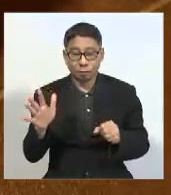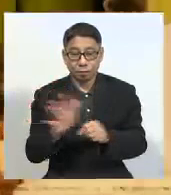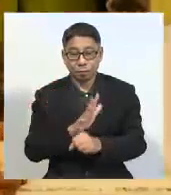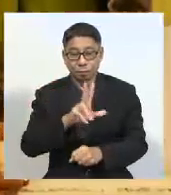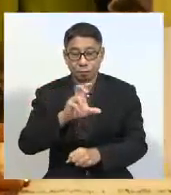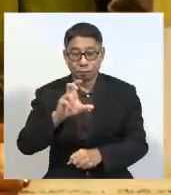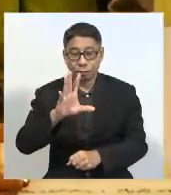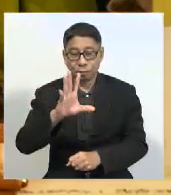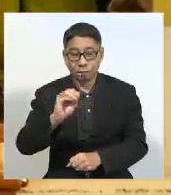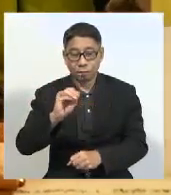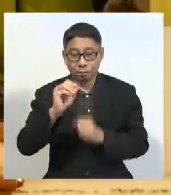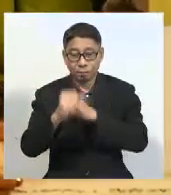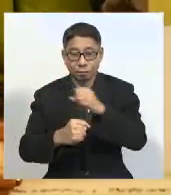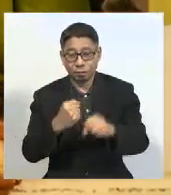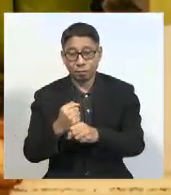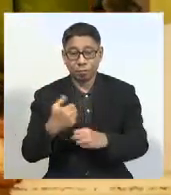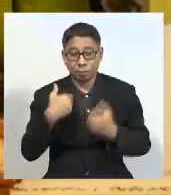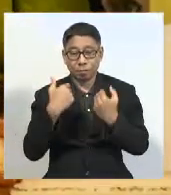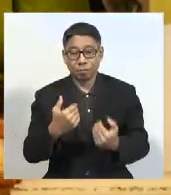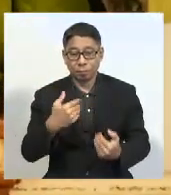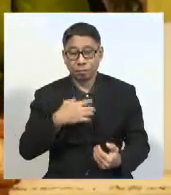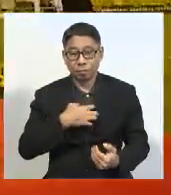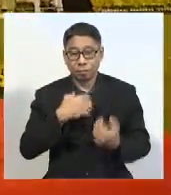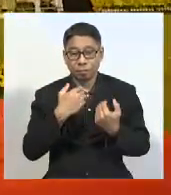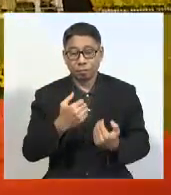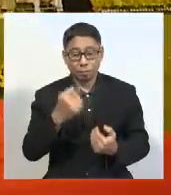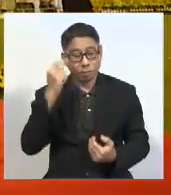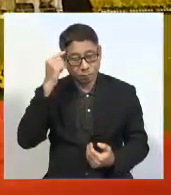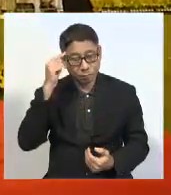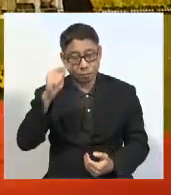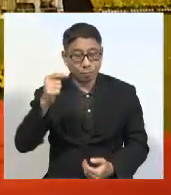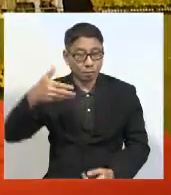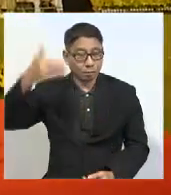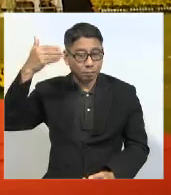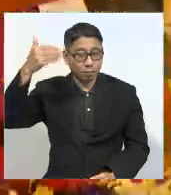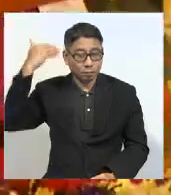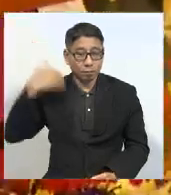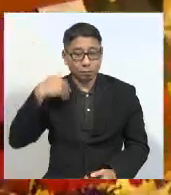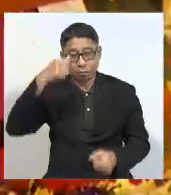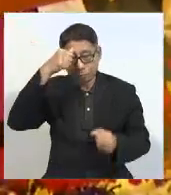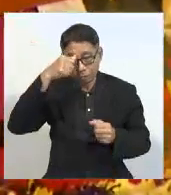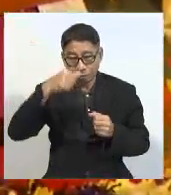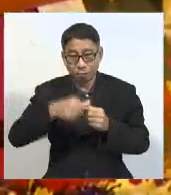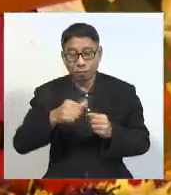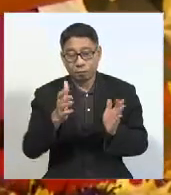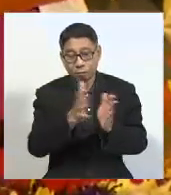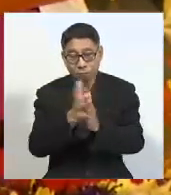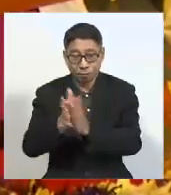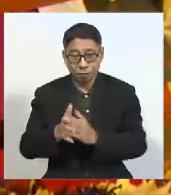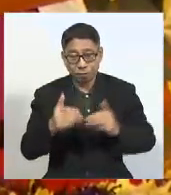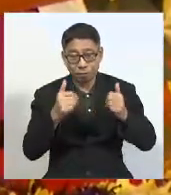ลอง350ปีจึงไม่อยากให้หวยหาอดีตแต่อยากให้เป็นความทรงจำที่เต็มไปด้วยความชื่นช